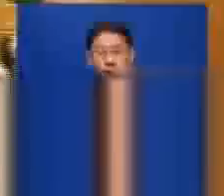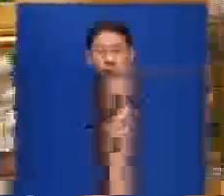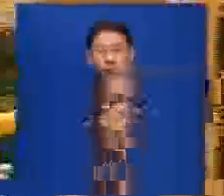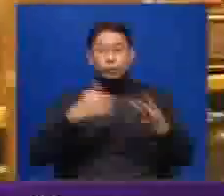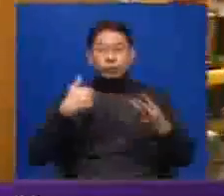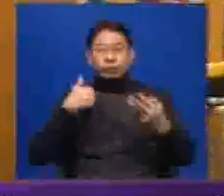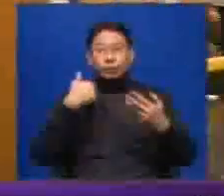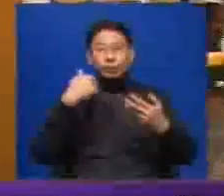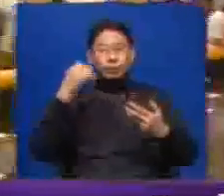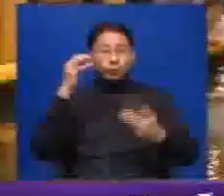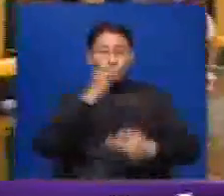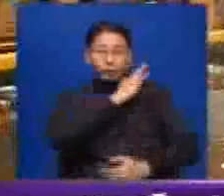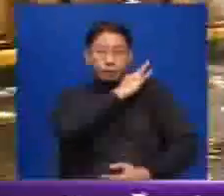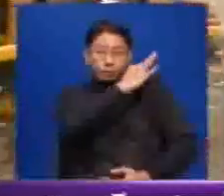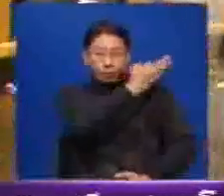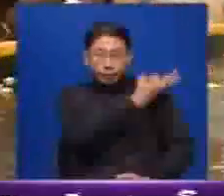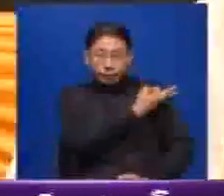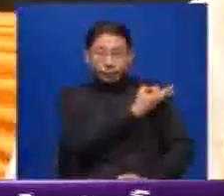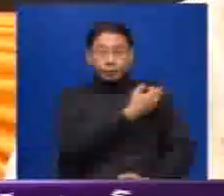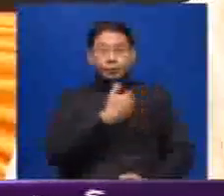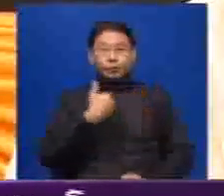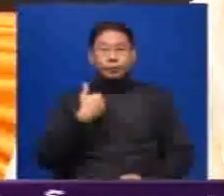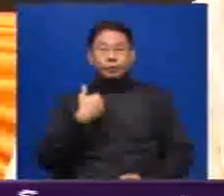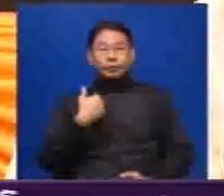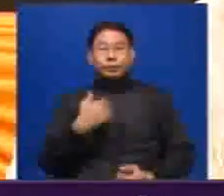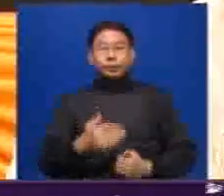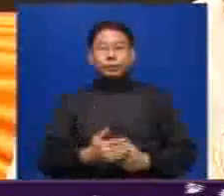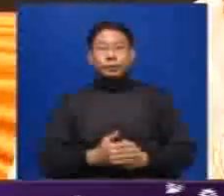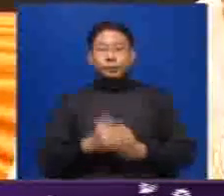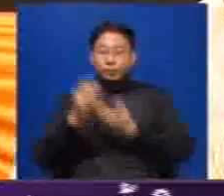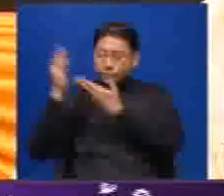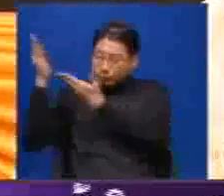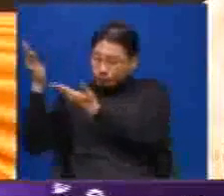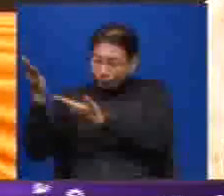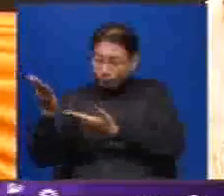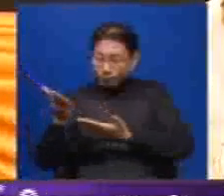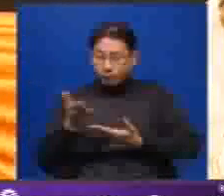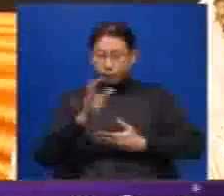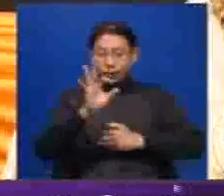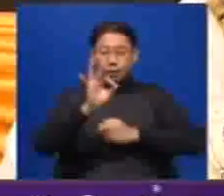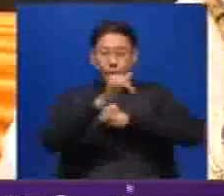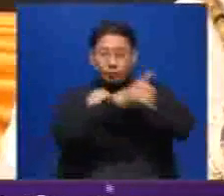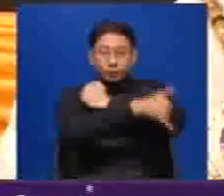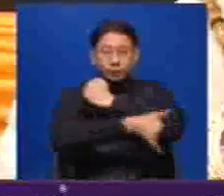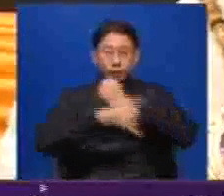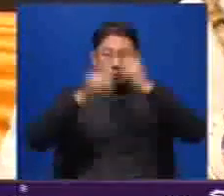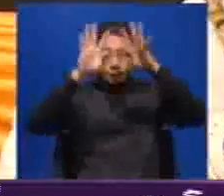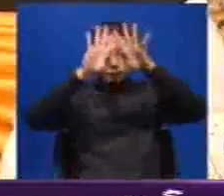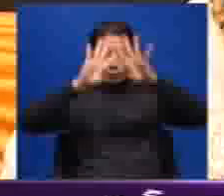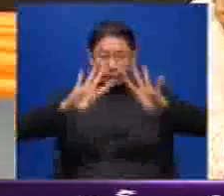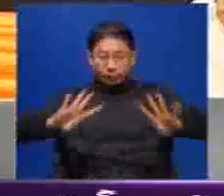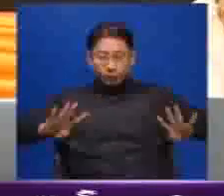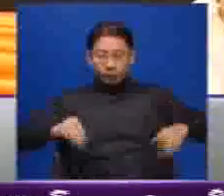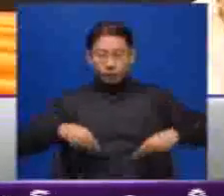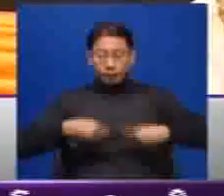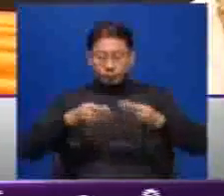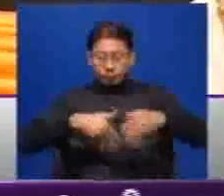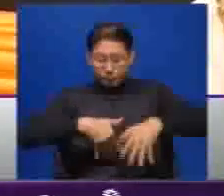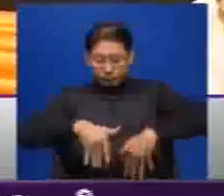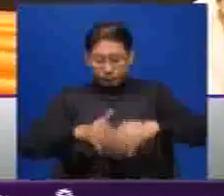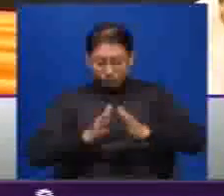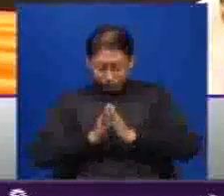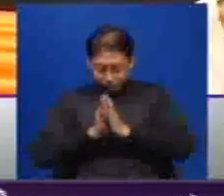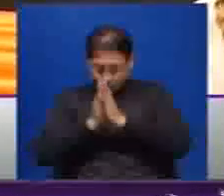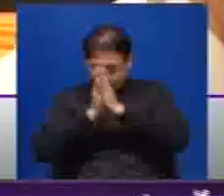วนจากประเทศฟิลิปปินส ์แต่ที่นี่นะครับเราได้อัญเชิญพระพุทธรูปศักดิ์สิทธิ์จาก9ประเทศอาเซียนนะครับมาให้สักการะบูชานะครับไ